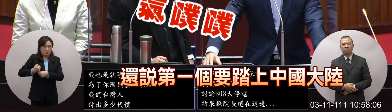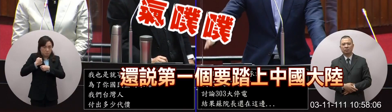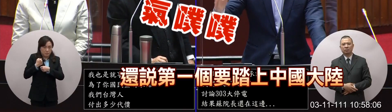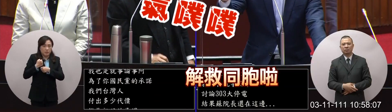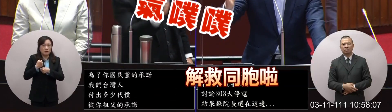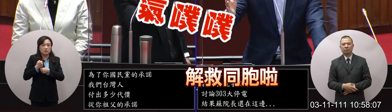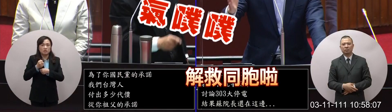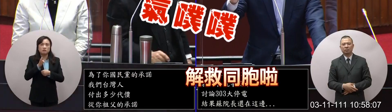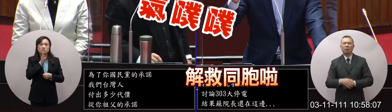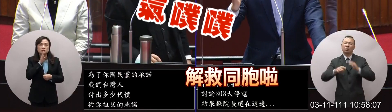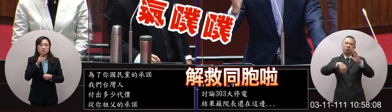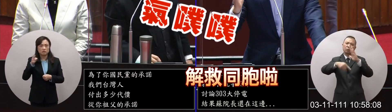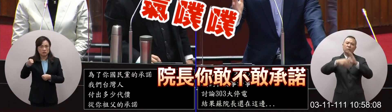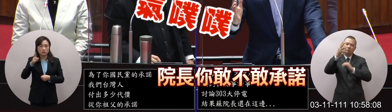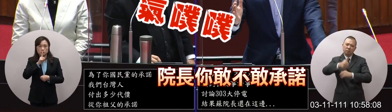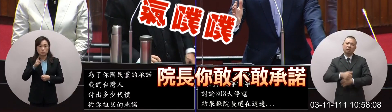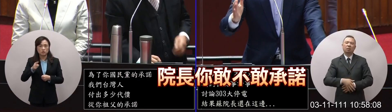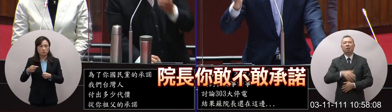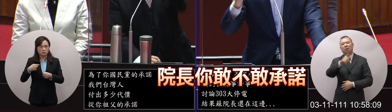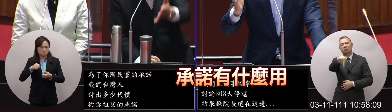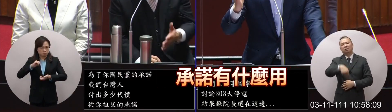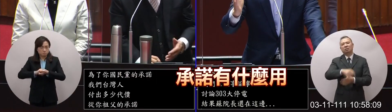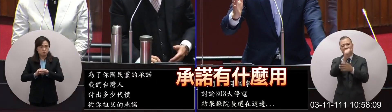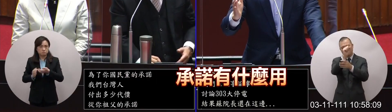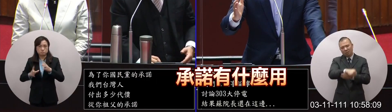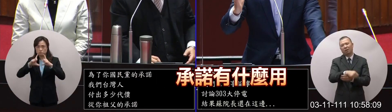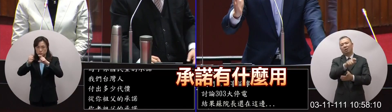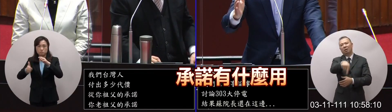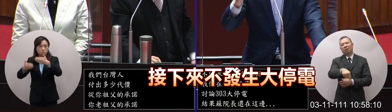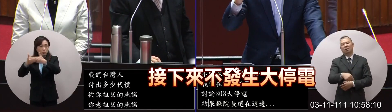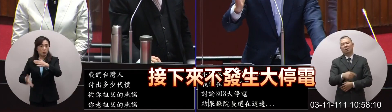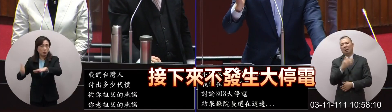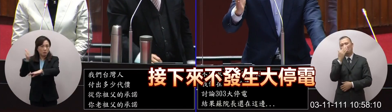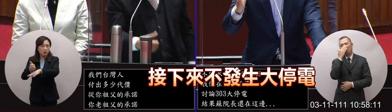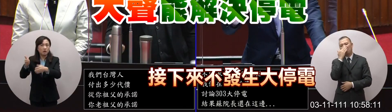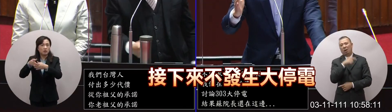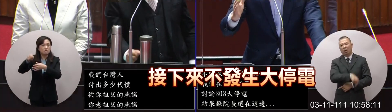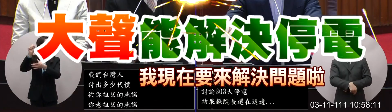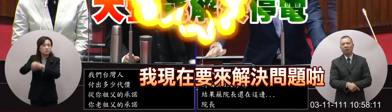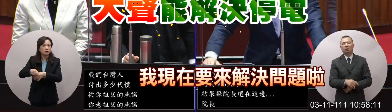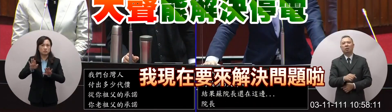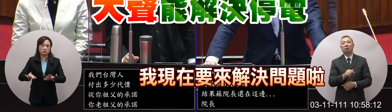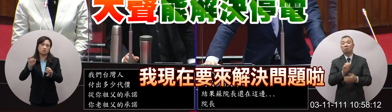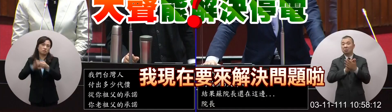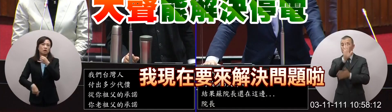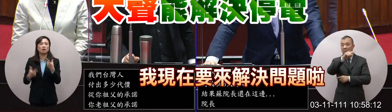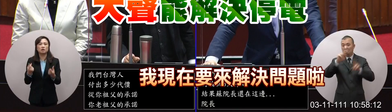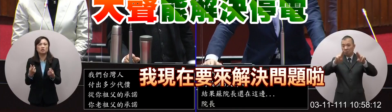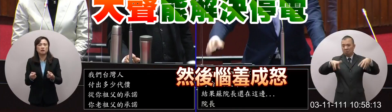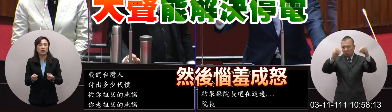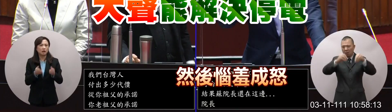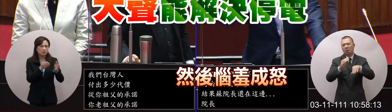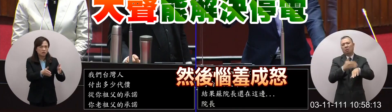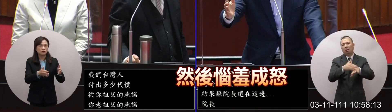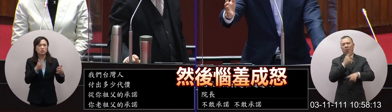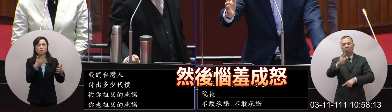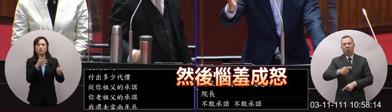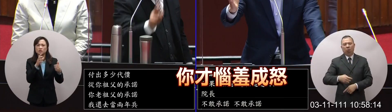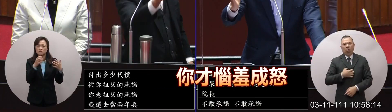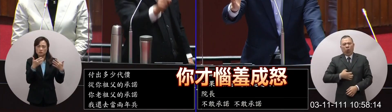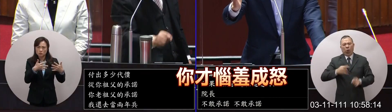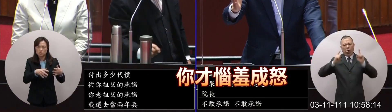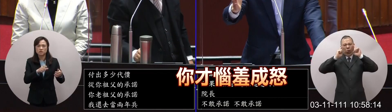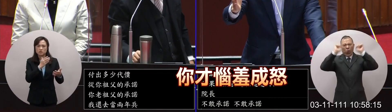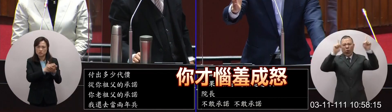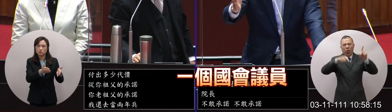陆，解救同胞了。 敢承诺， 你让承诺有什么用？ 接下来不发生 大停电，我现在要解决问题了。 然后恼羞成怒， 面